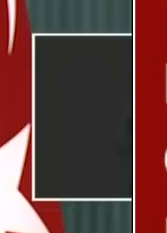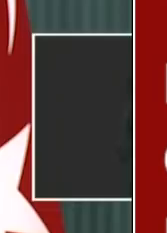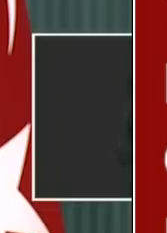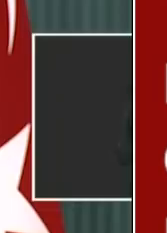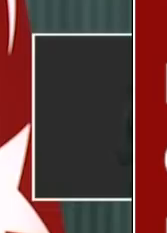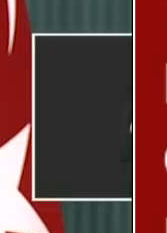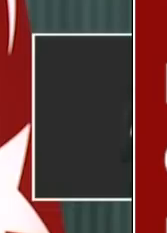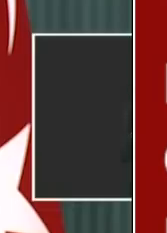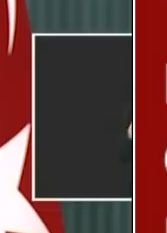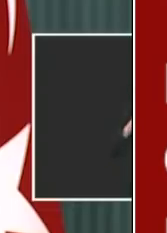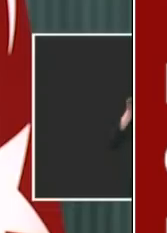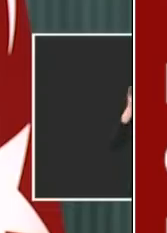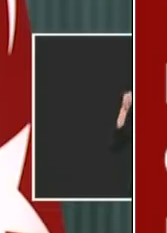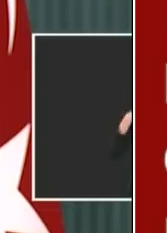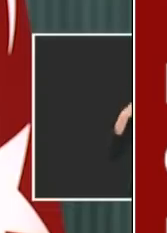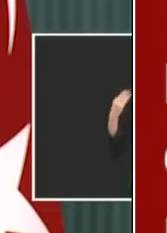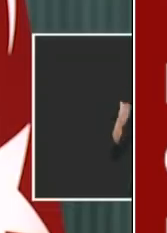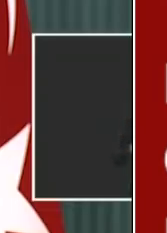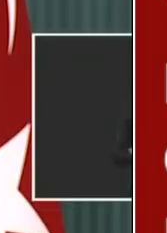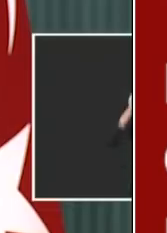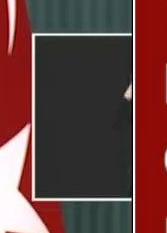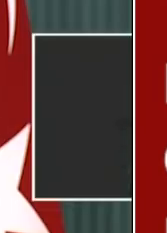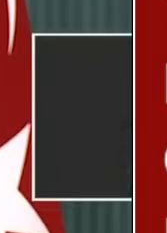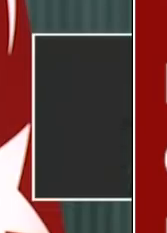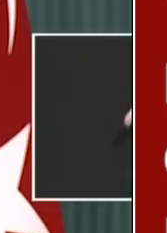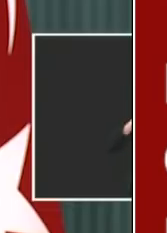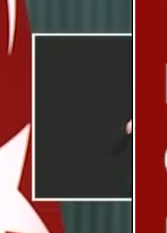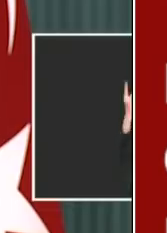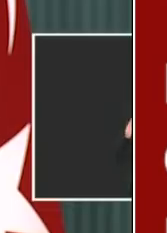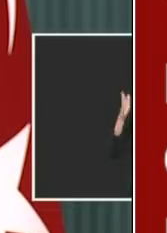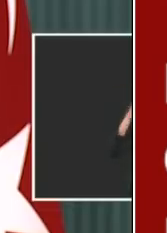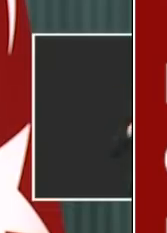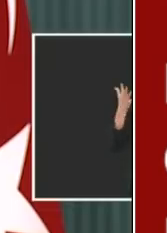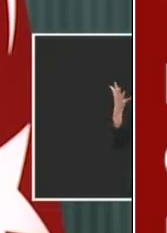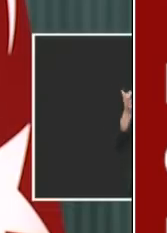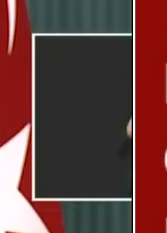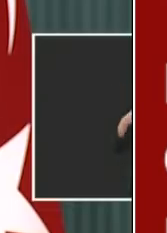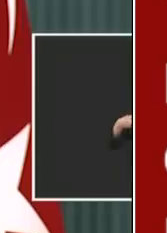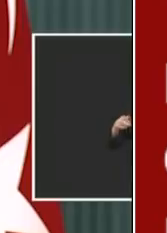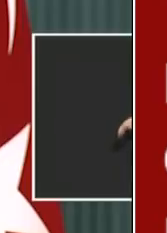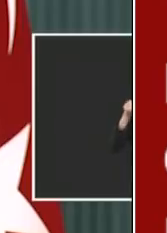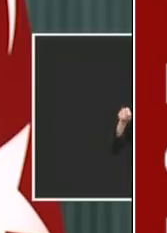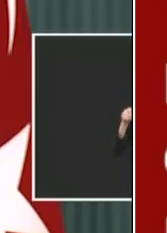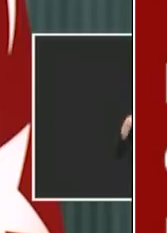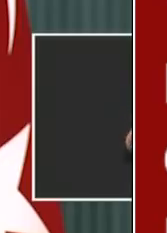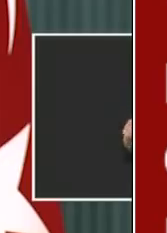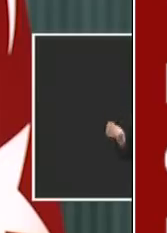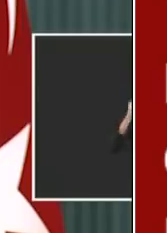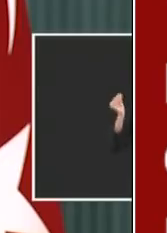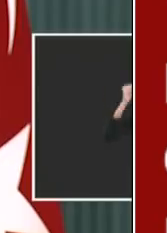şekilde destekleyeceğiz Ülkemizin dünya pazarlarından aldığı Payı katlayarak